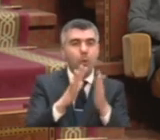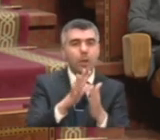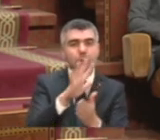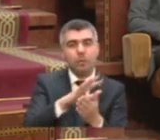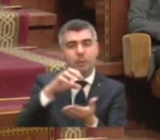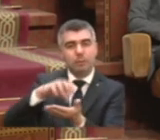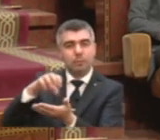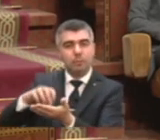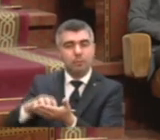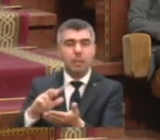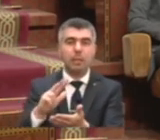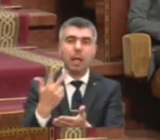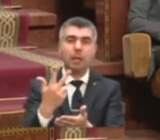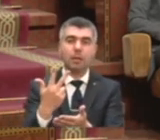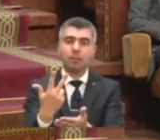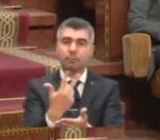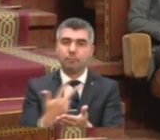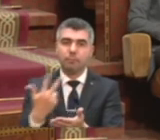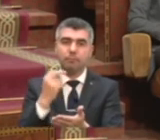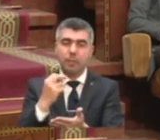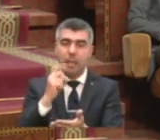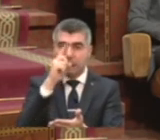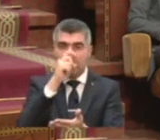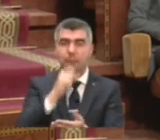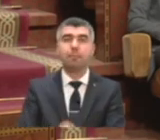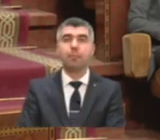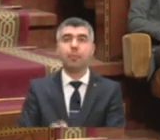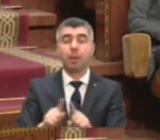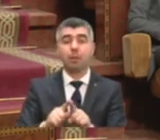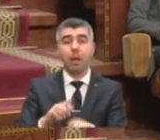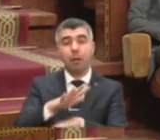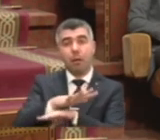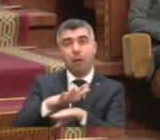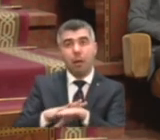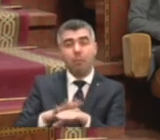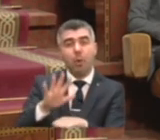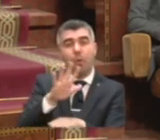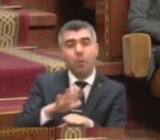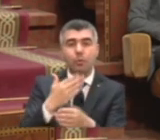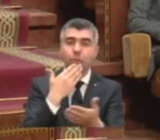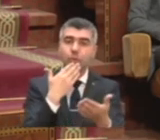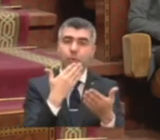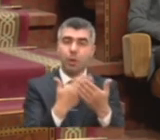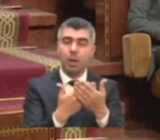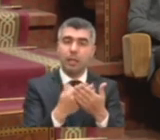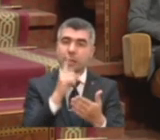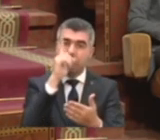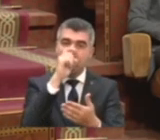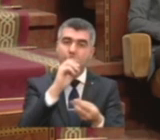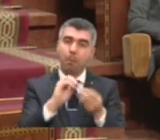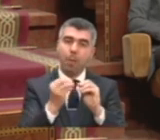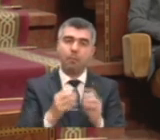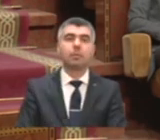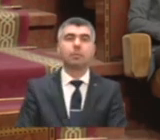ديال تلات تجدة وتكميل جديد كهرتهم. لولا تدخل ديال السيد العامل مشكورا لكانت الوضعية كارثية. السيدة